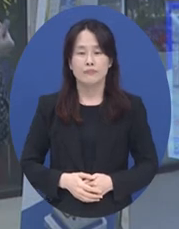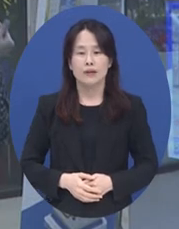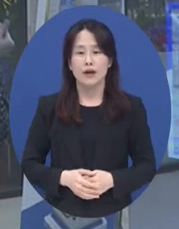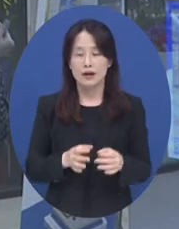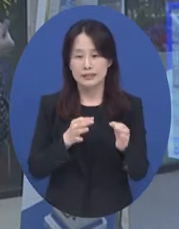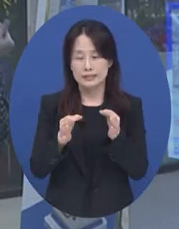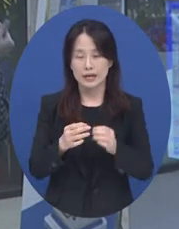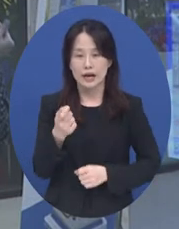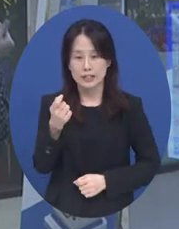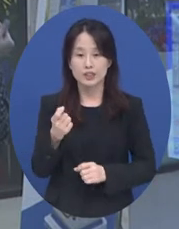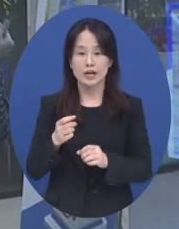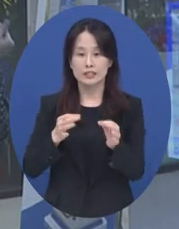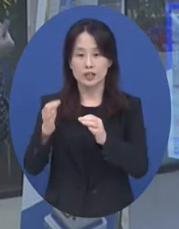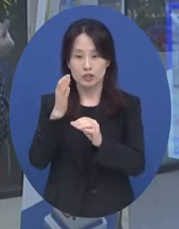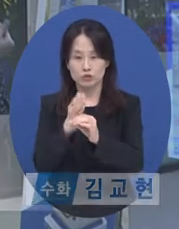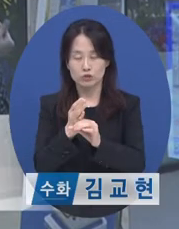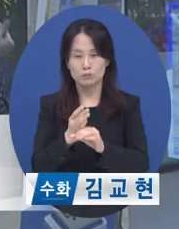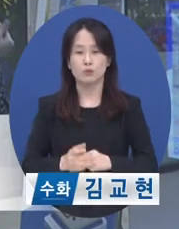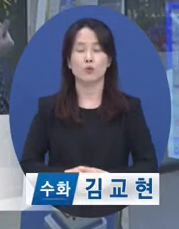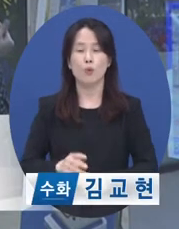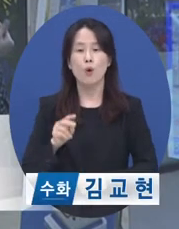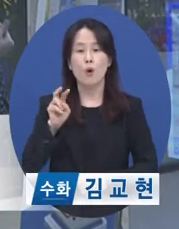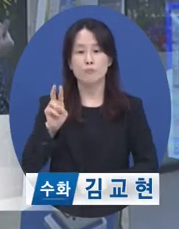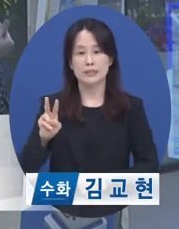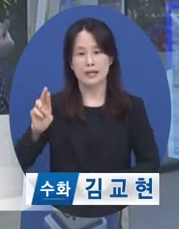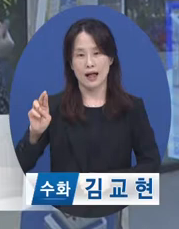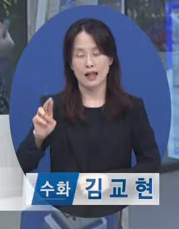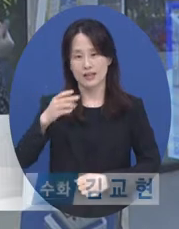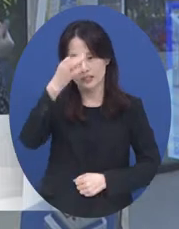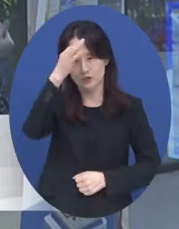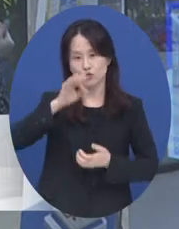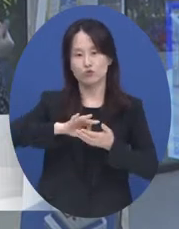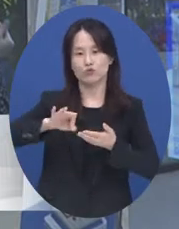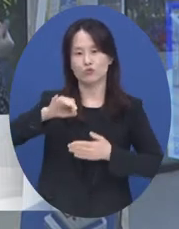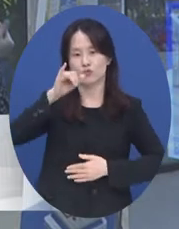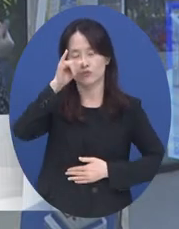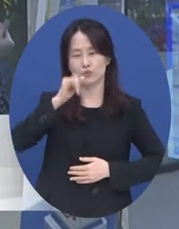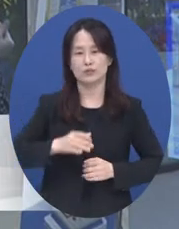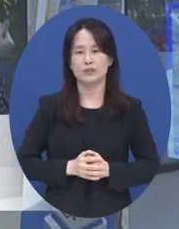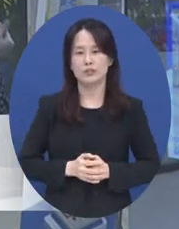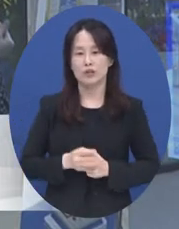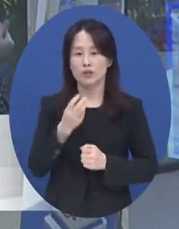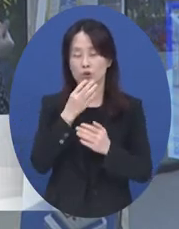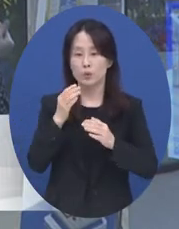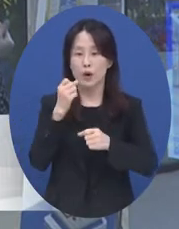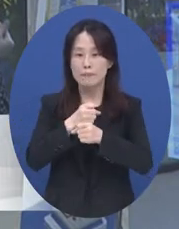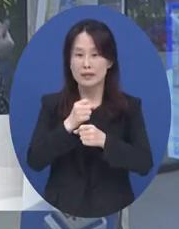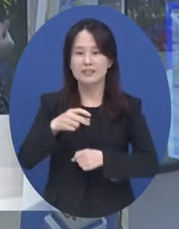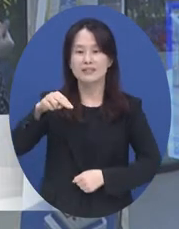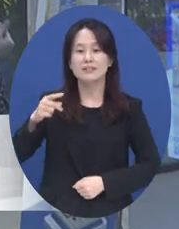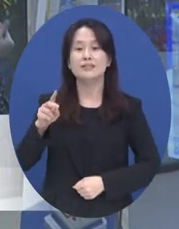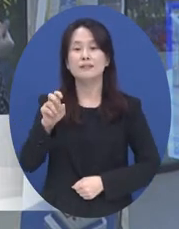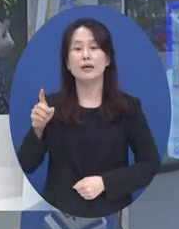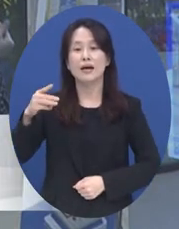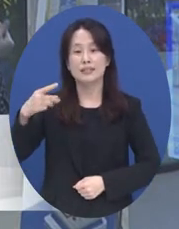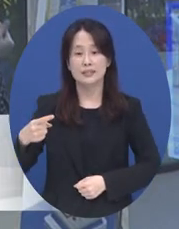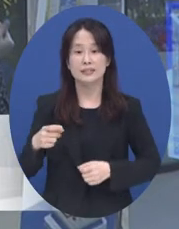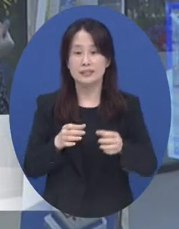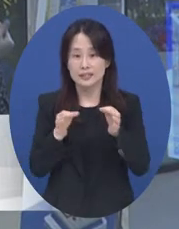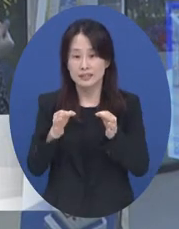시장과 작은 가게를 중심으로 가상 증강현실 기술이 들어갔습니다. 경기도가 기획한 스마트 상점